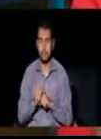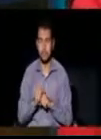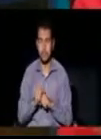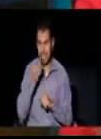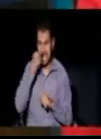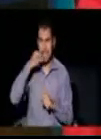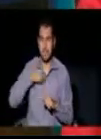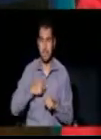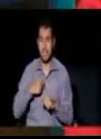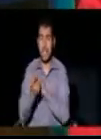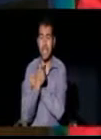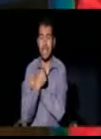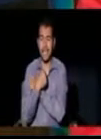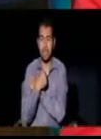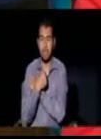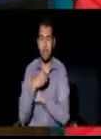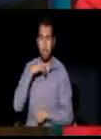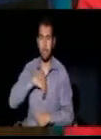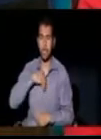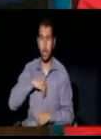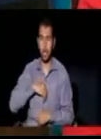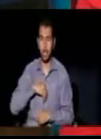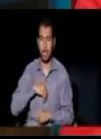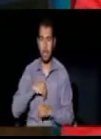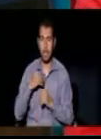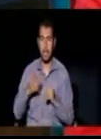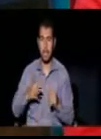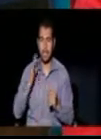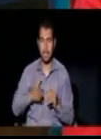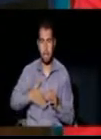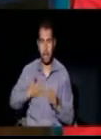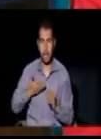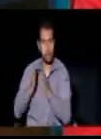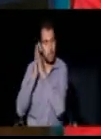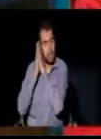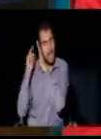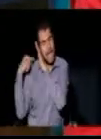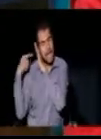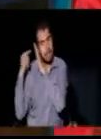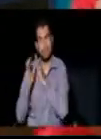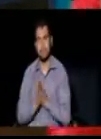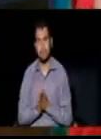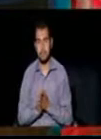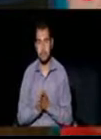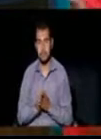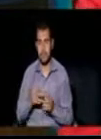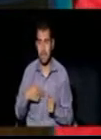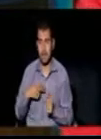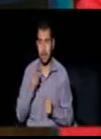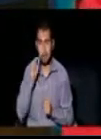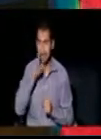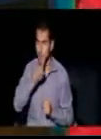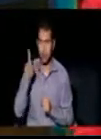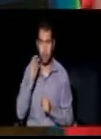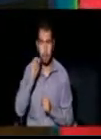معاهم يعرفوهم ازاي يبقى عليهم حلم، ازاي ان هم من جوه ما يقولوش انا صم مش هقدر اعمل،